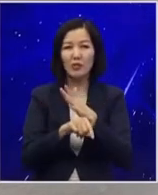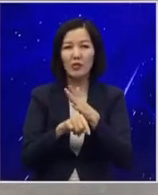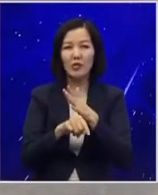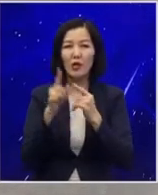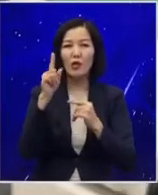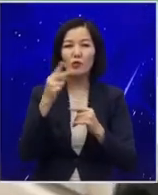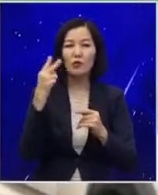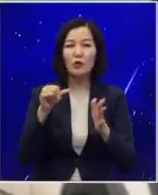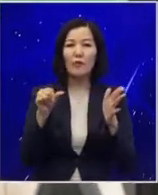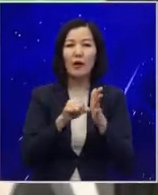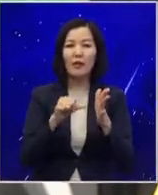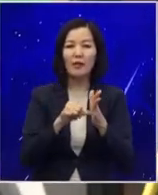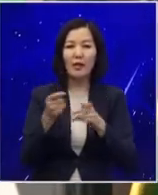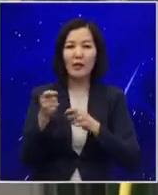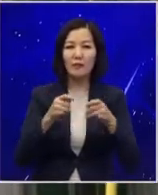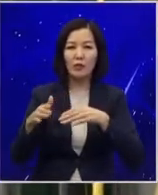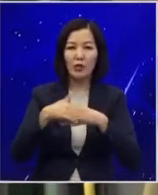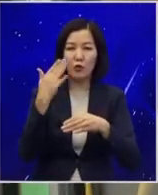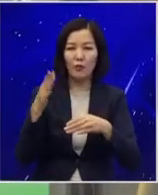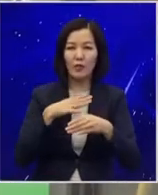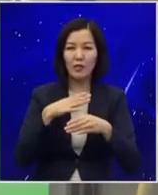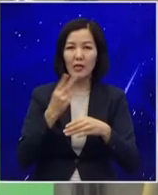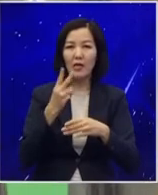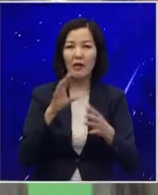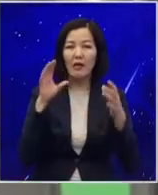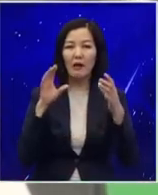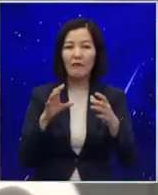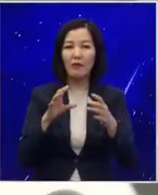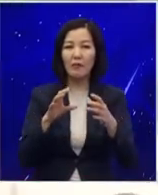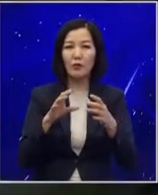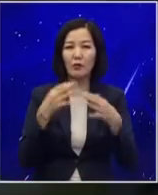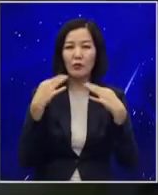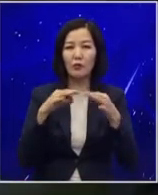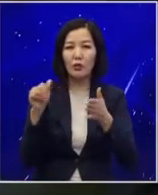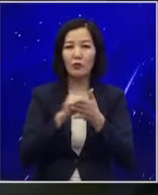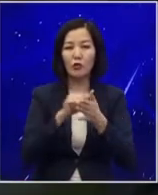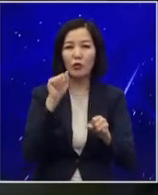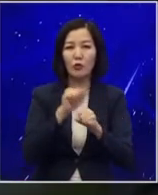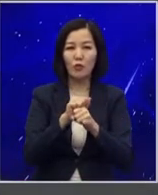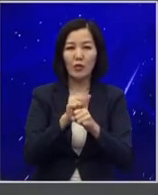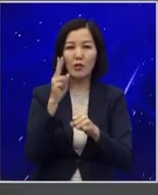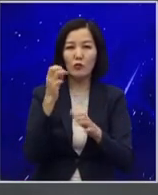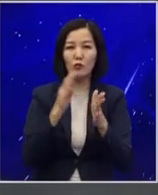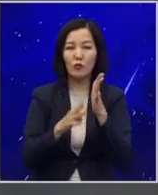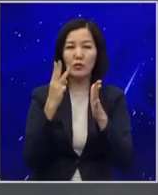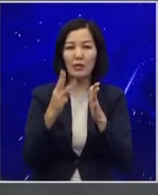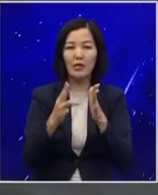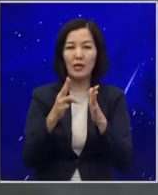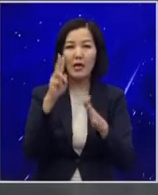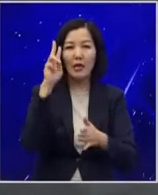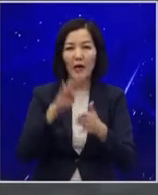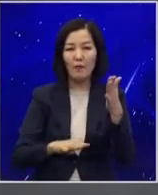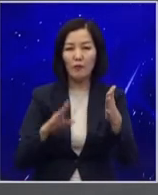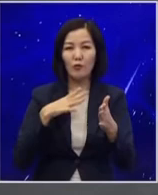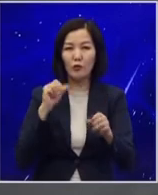126 лауазымды тұлғасы әкімшілік жауапкершілікке тартылып, екі автопарктің лицензиялары тоқтатылды. 292 көлік айыппұл тұрағына